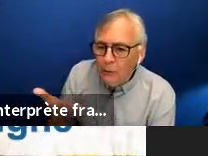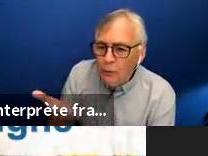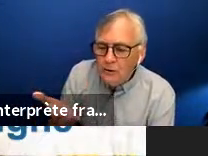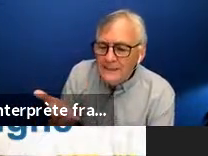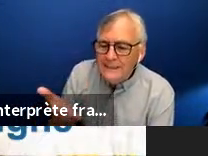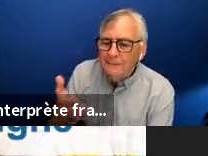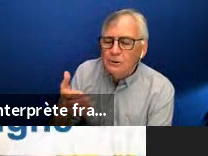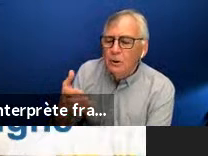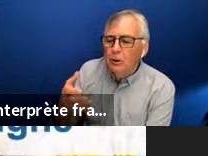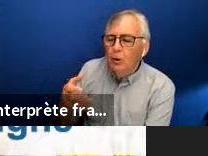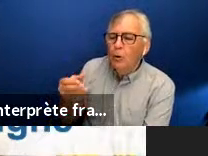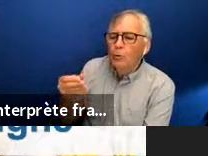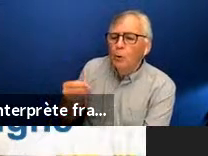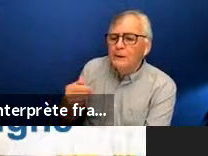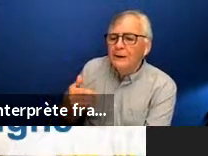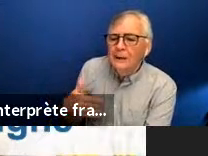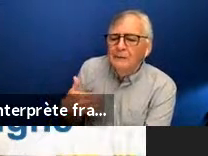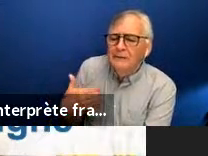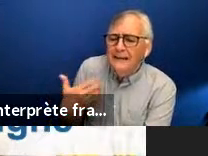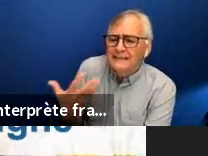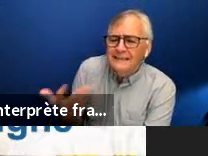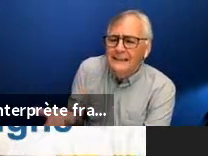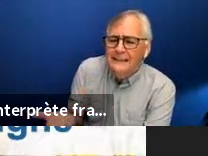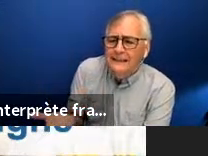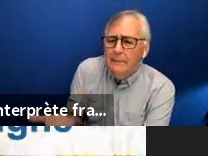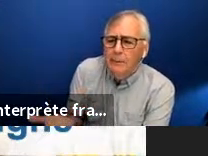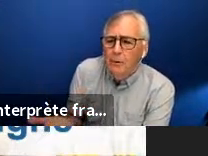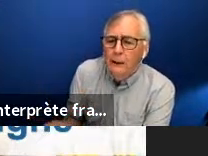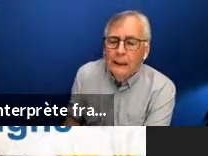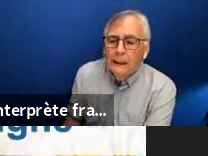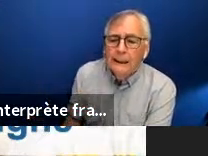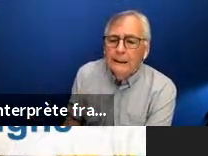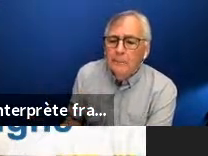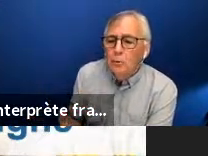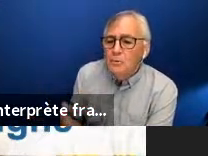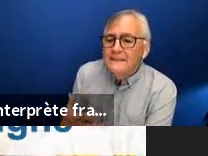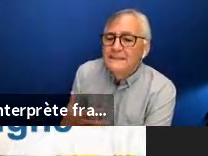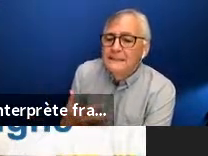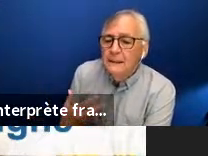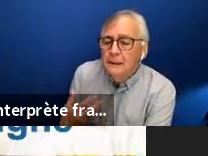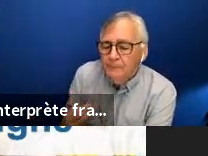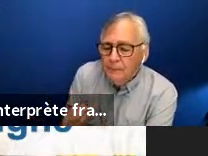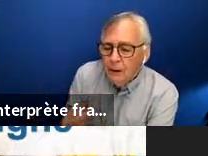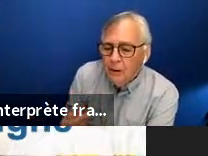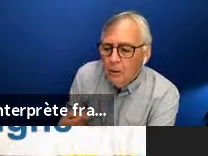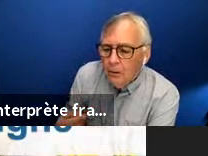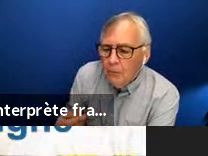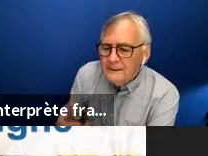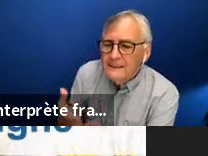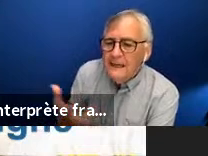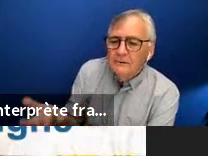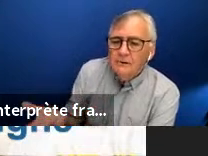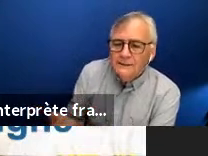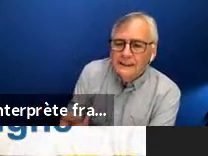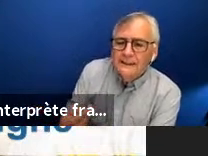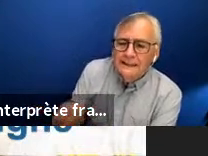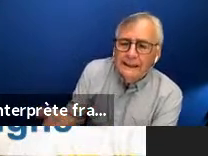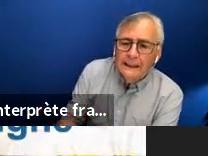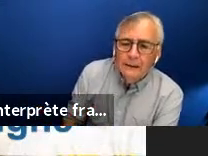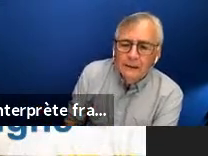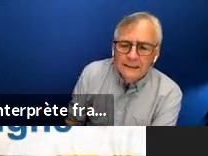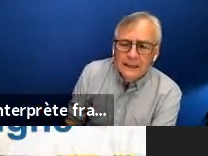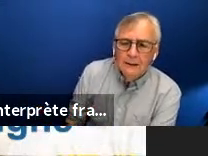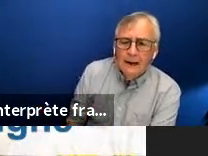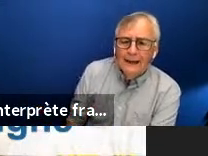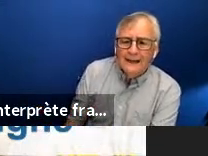en moins utilisé parce qu'on montrait que l'efficacité n'était pas aussi aussi grande que celle qui